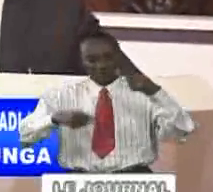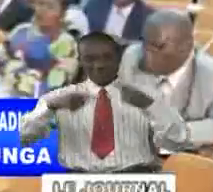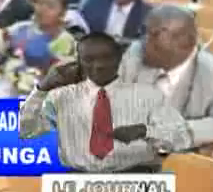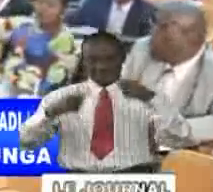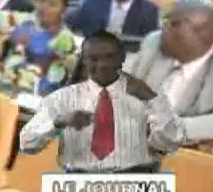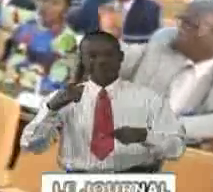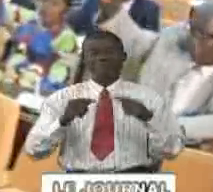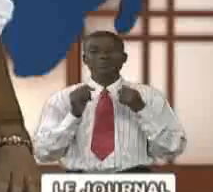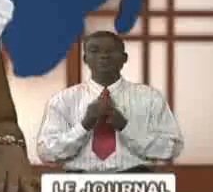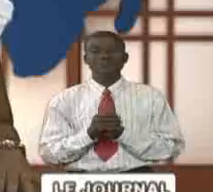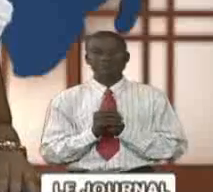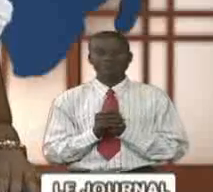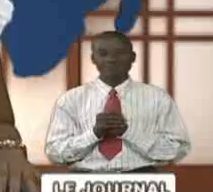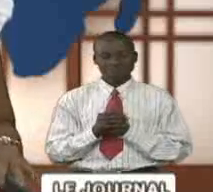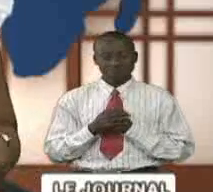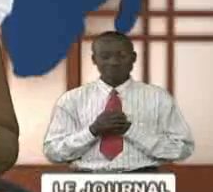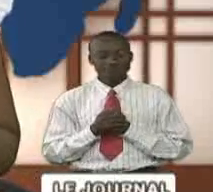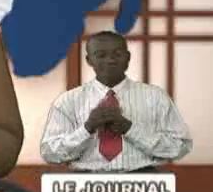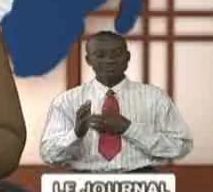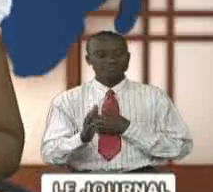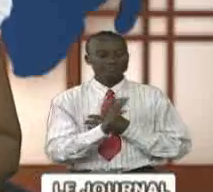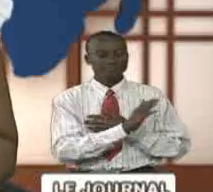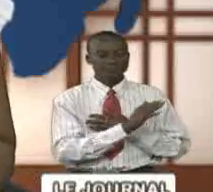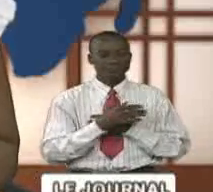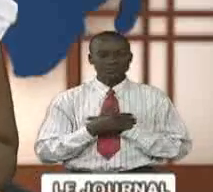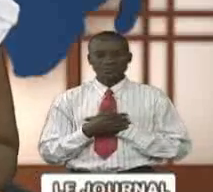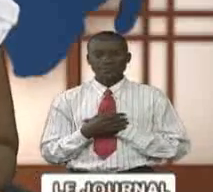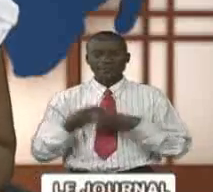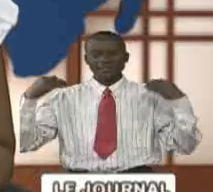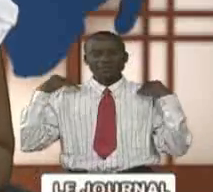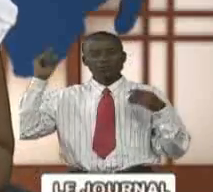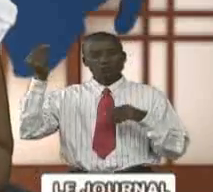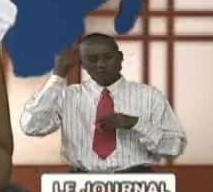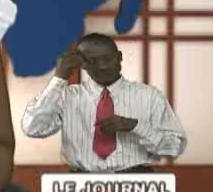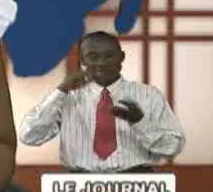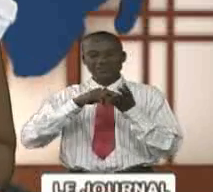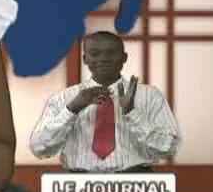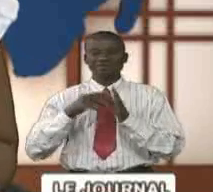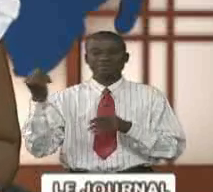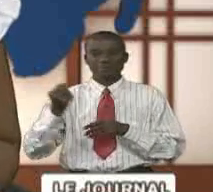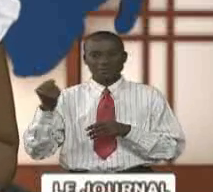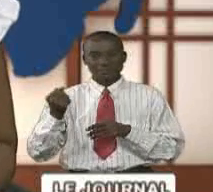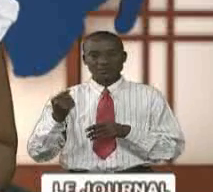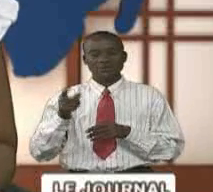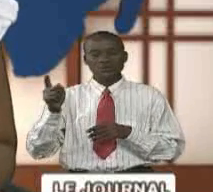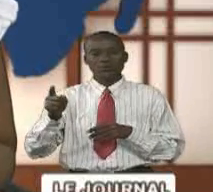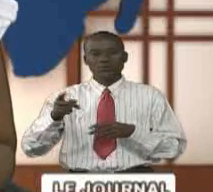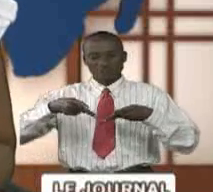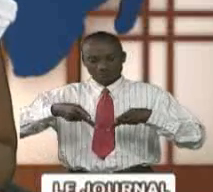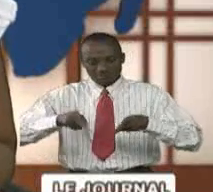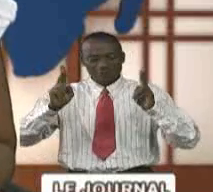d'intérêt national. Le chef du gouvernement, Matata Ponyo, a lancé aujourd'hui le premier